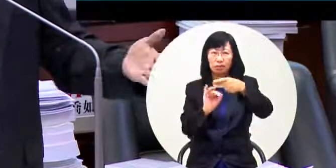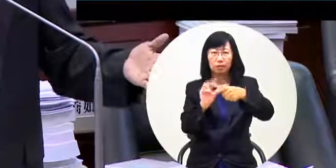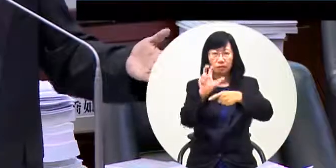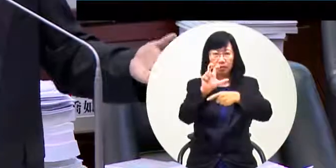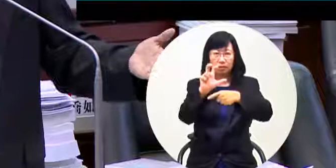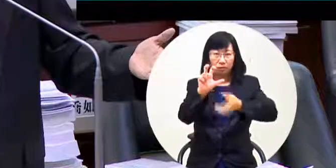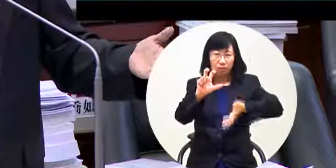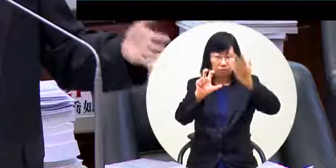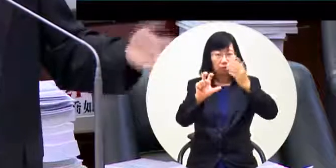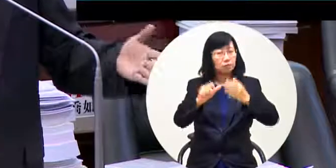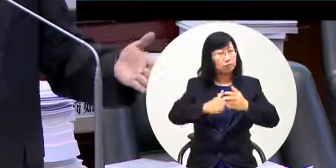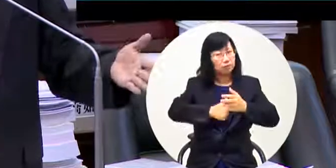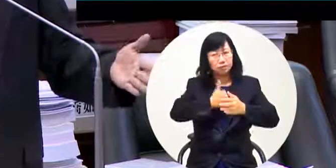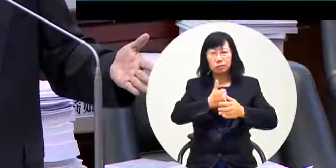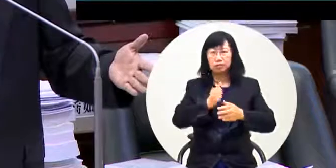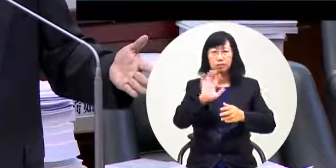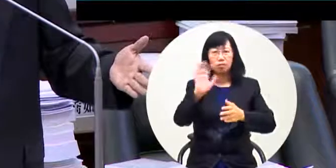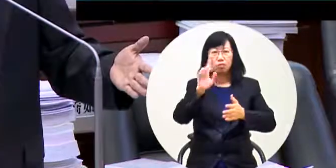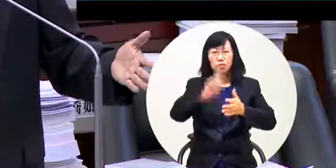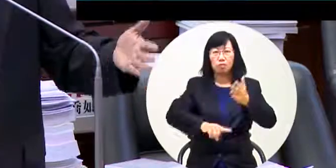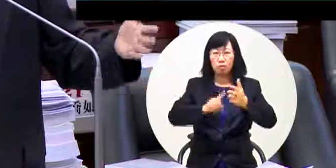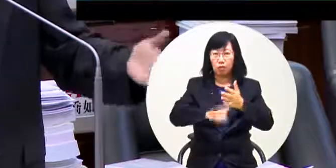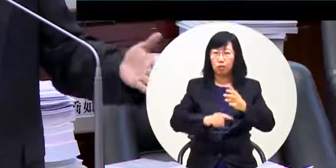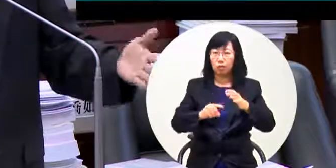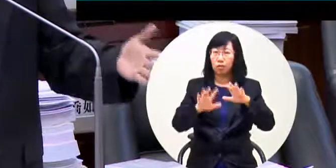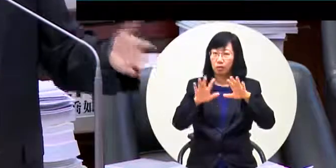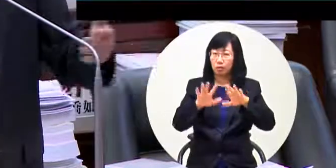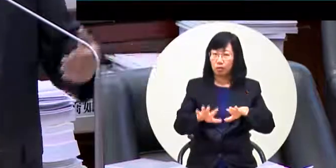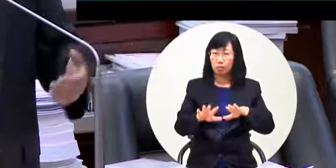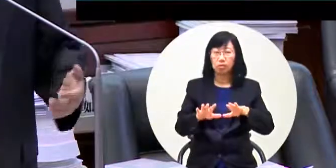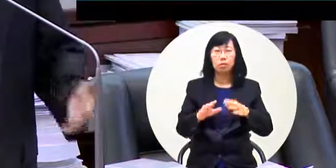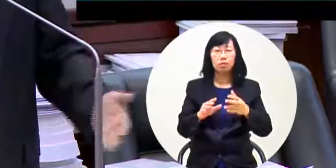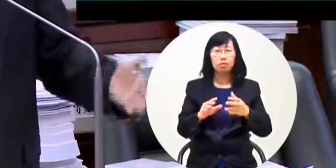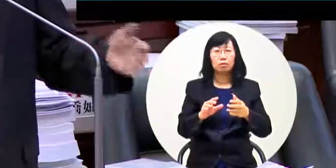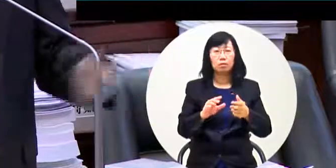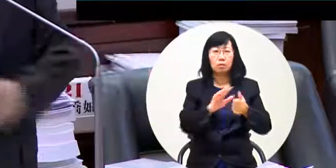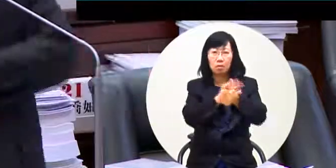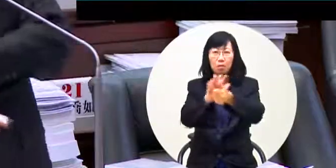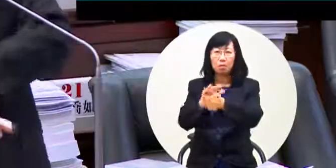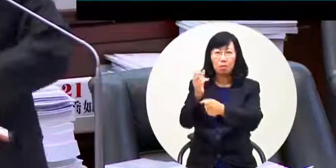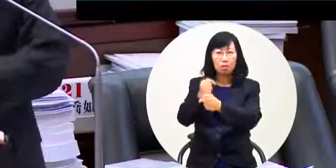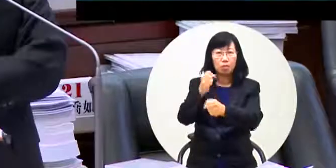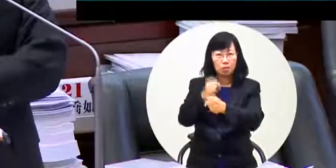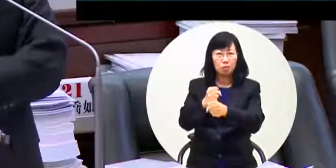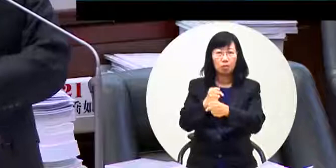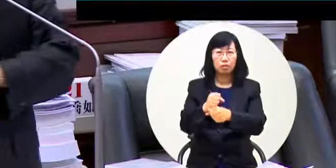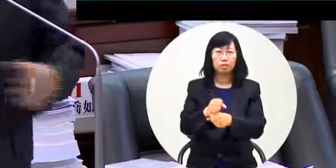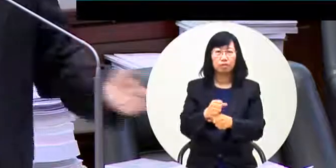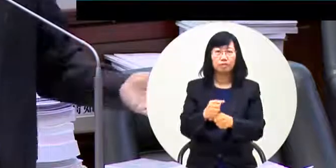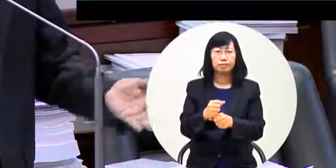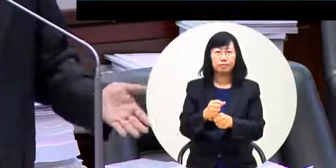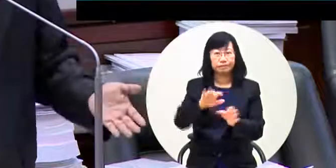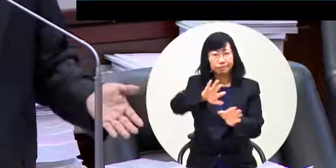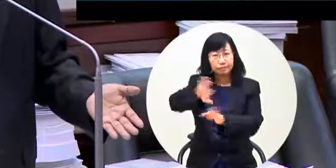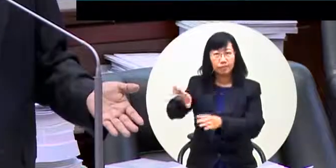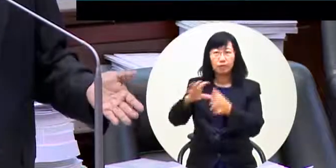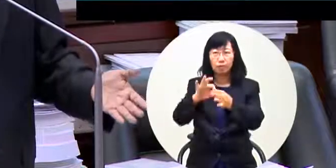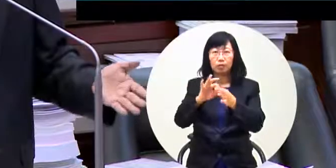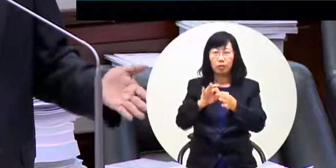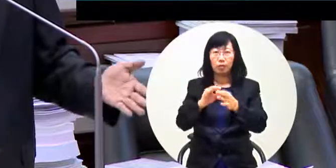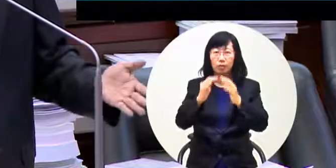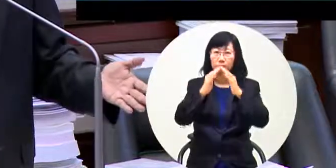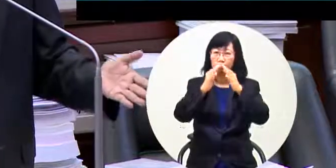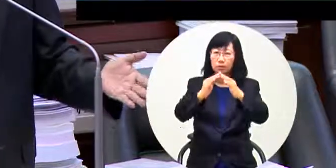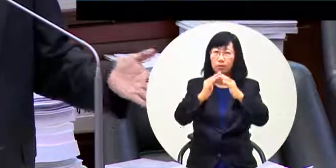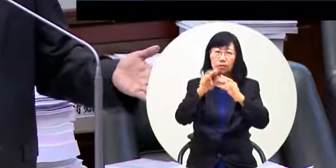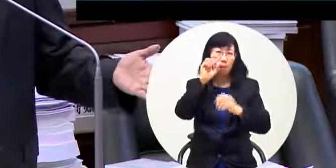单，在现有的资源里面真的非常不简单。再来，我们讲到城市的光荣感，更不简单。我要